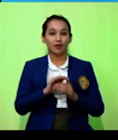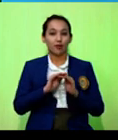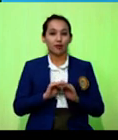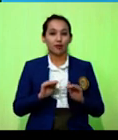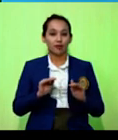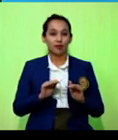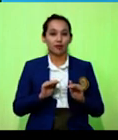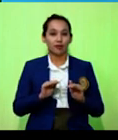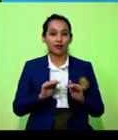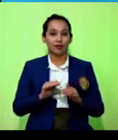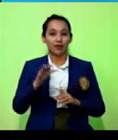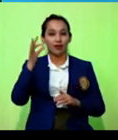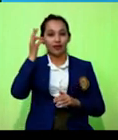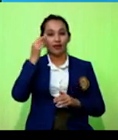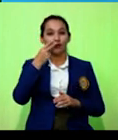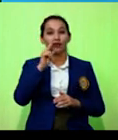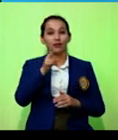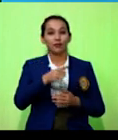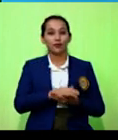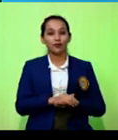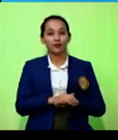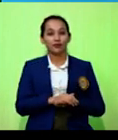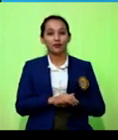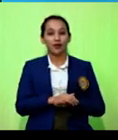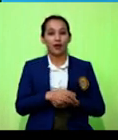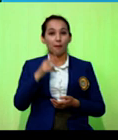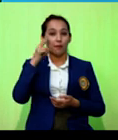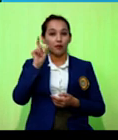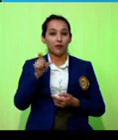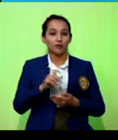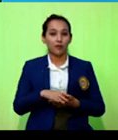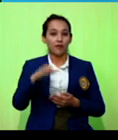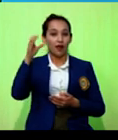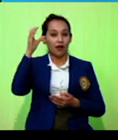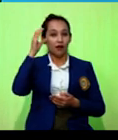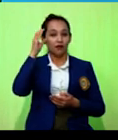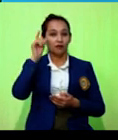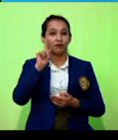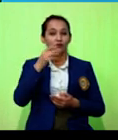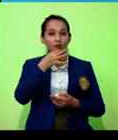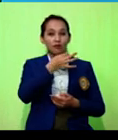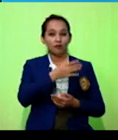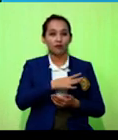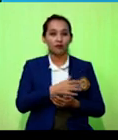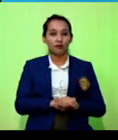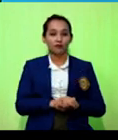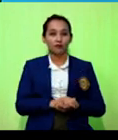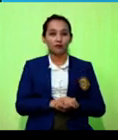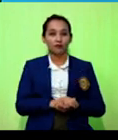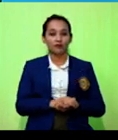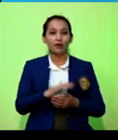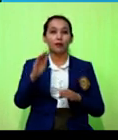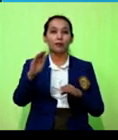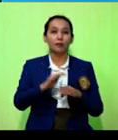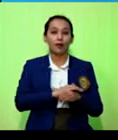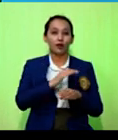Bolajonlar, taniyapsizmi bu kim? Bilmasvoy. Qarang, Bilarjon Bilmasvoyga nimalar deyapti? Barakalla